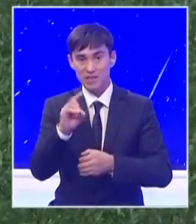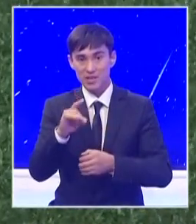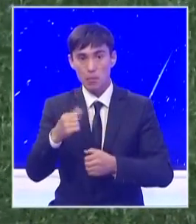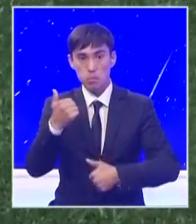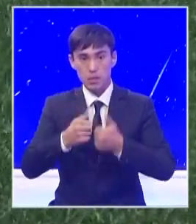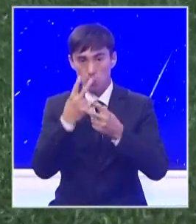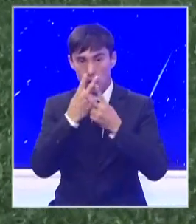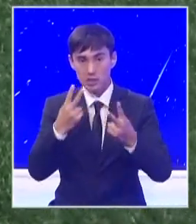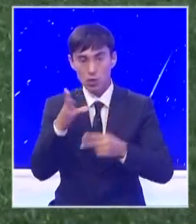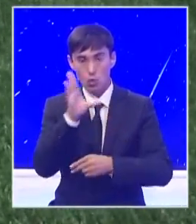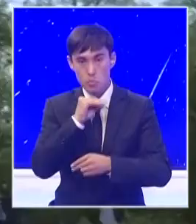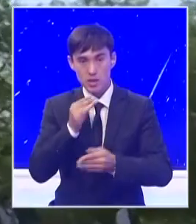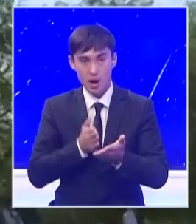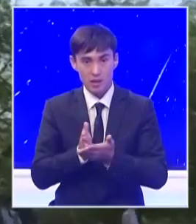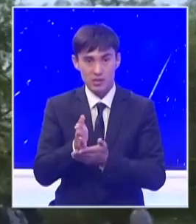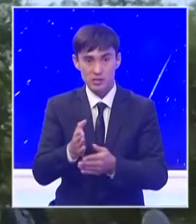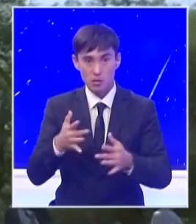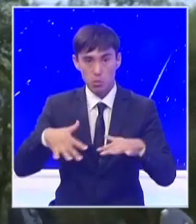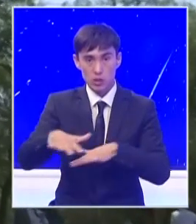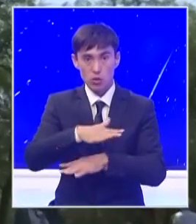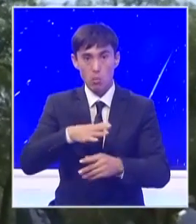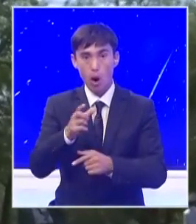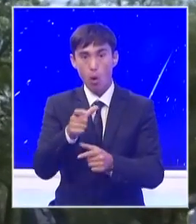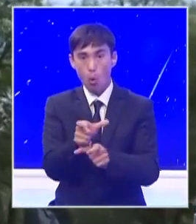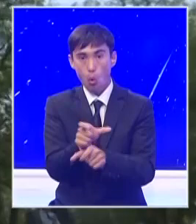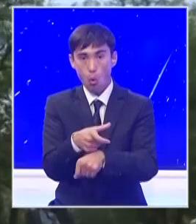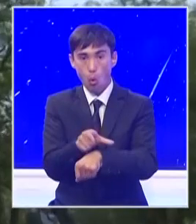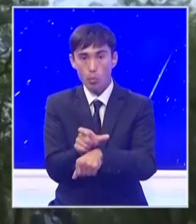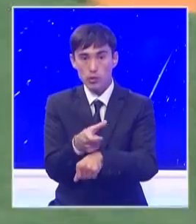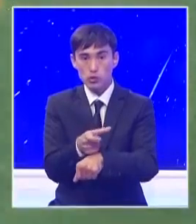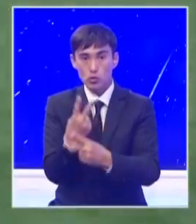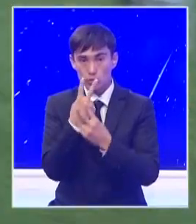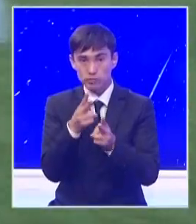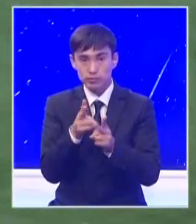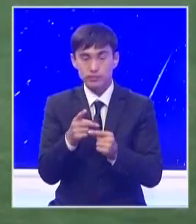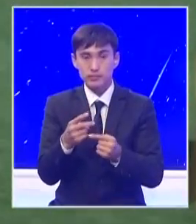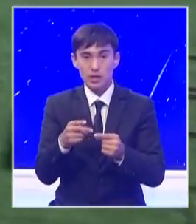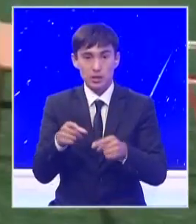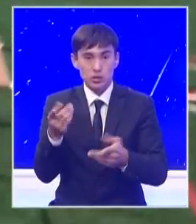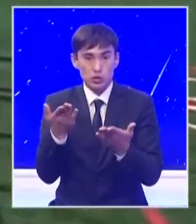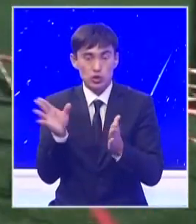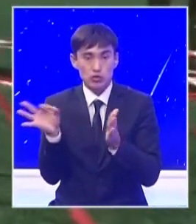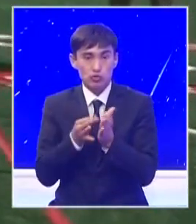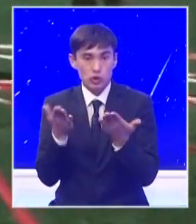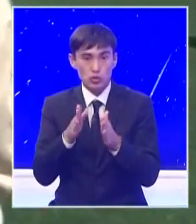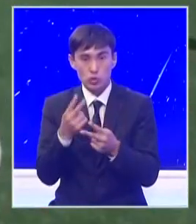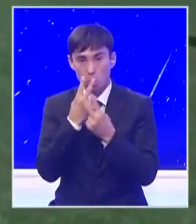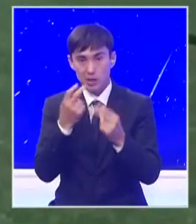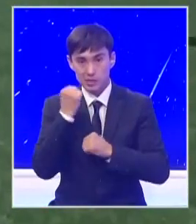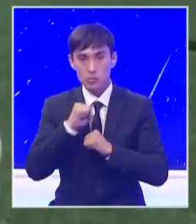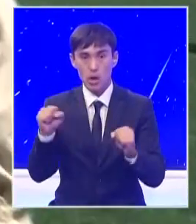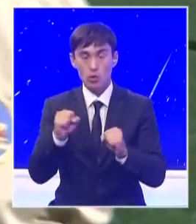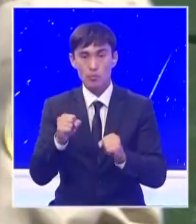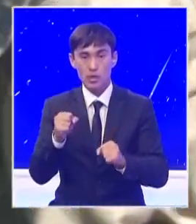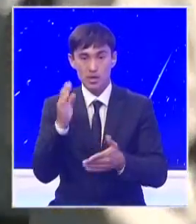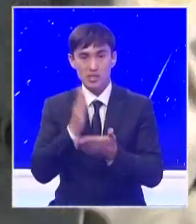бойцы показали умение ориентироваться в пространстве по компасу, а также проявлять смекалку в случае чрезвычайной ситуации. И это при том, что на каждом из